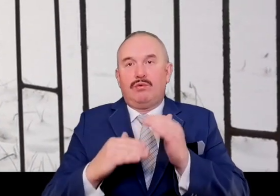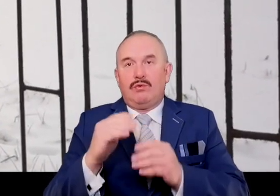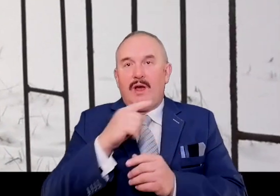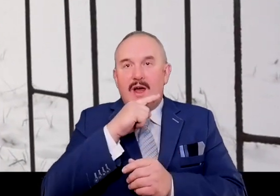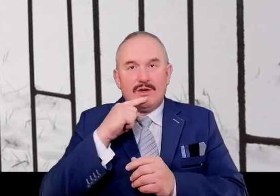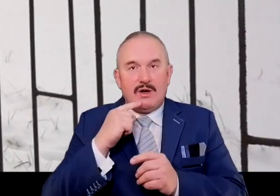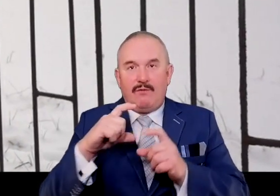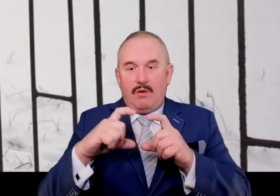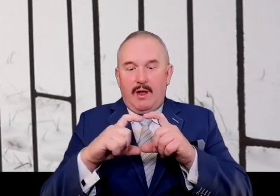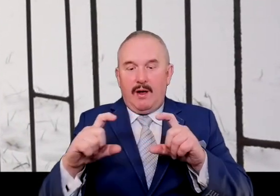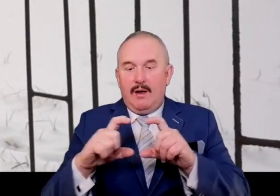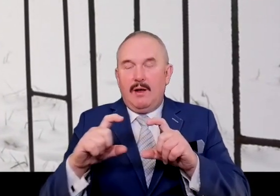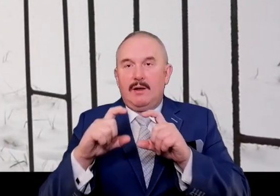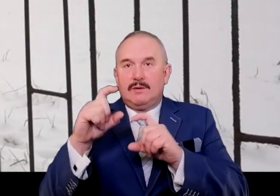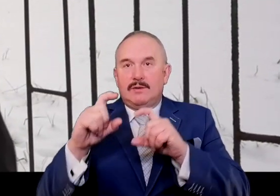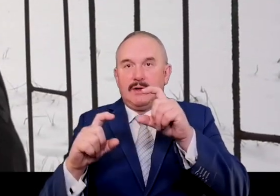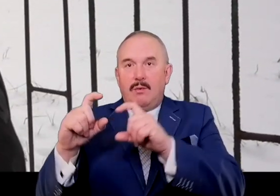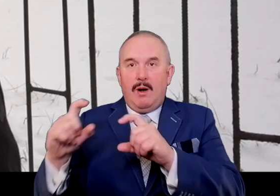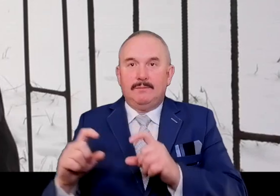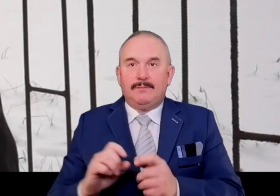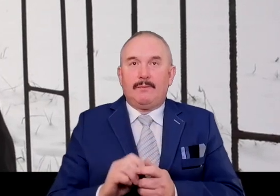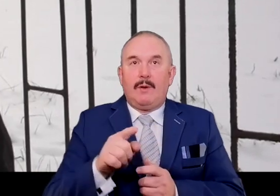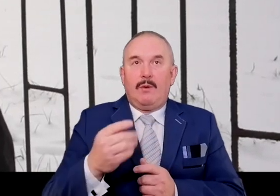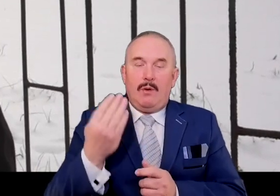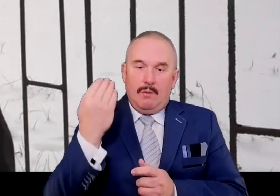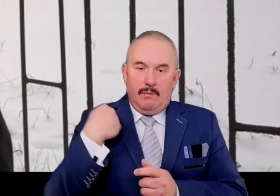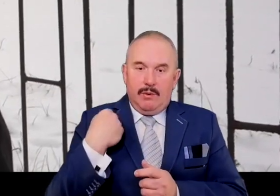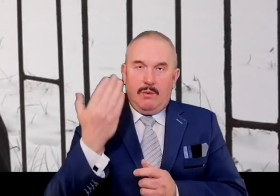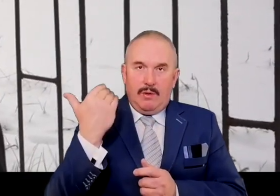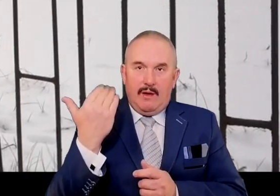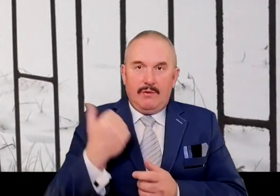zbudowane z czerwonej cegły, które były tutaj